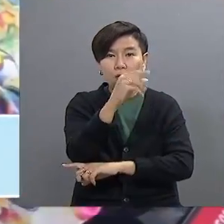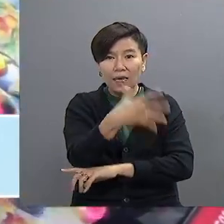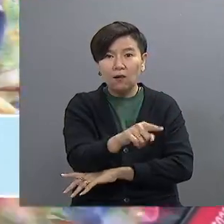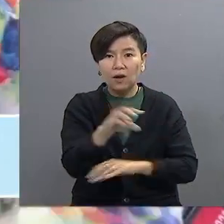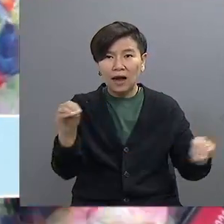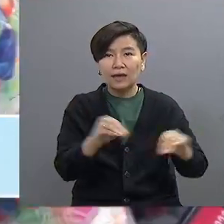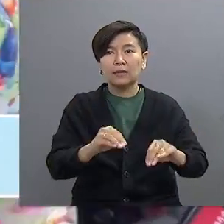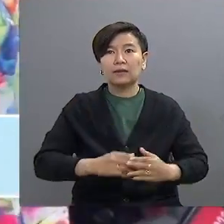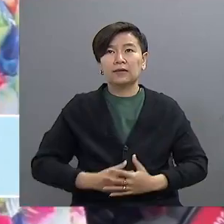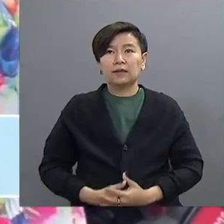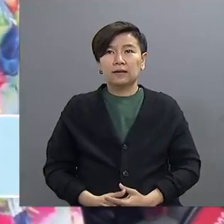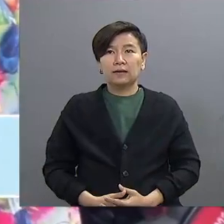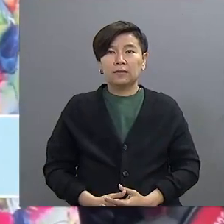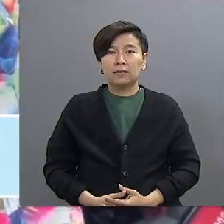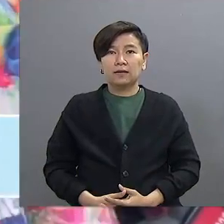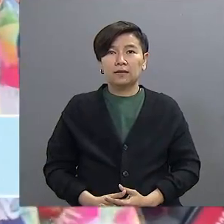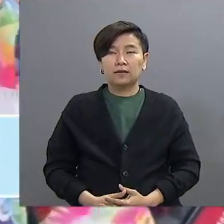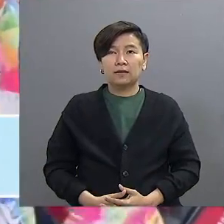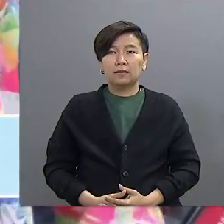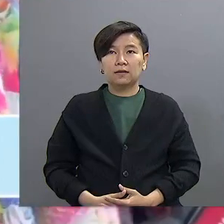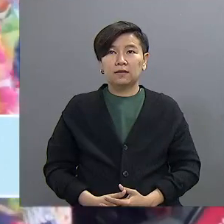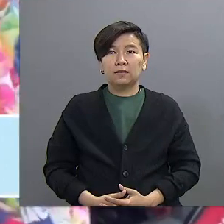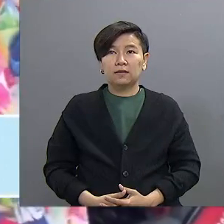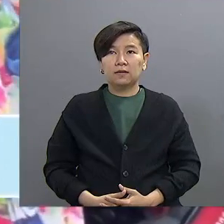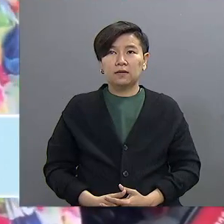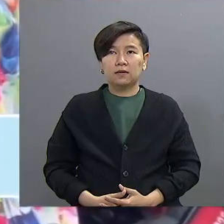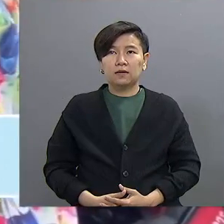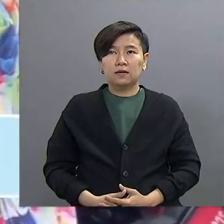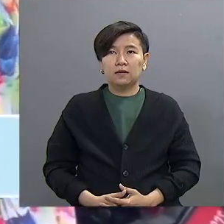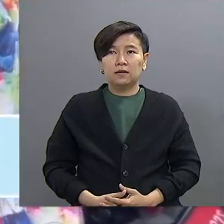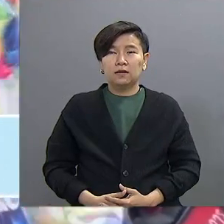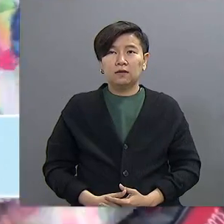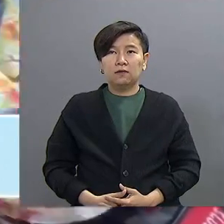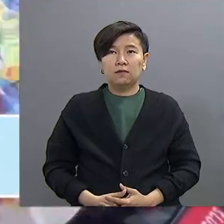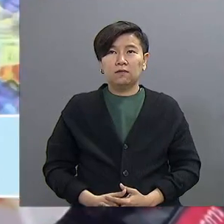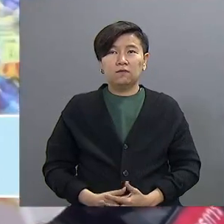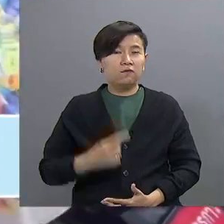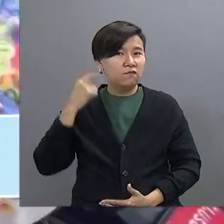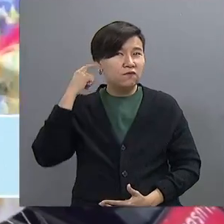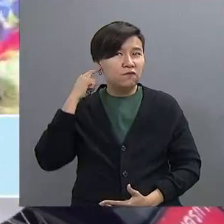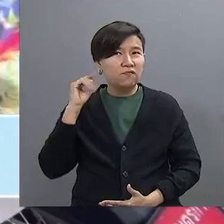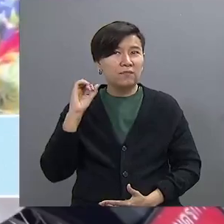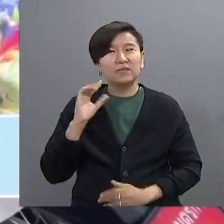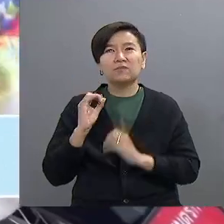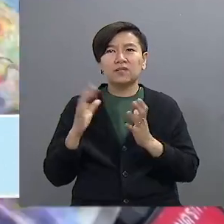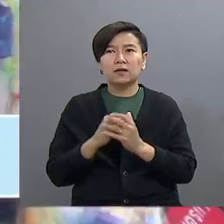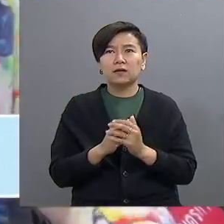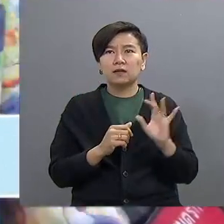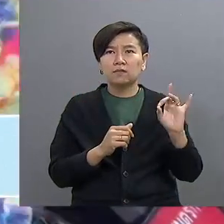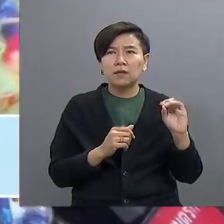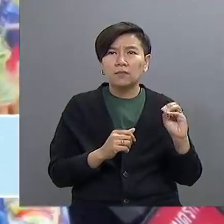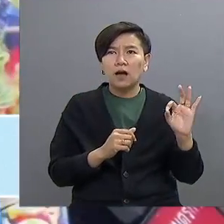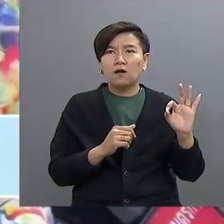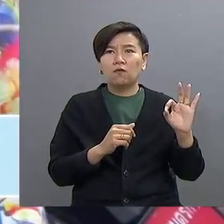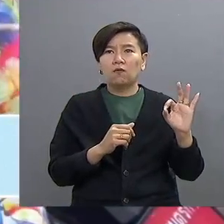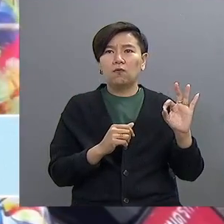43ประมาณนี้ได้80บาท43นี่ขึ้นมาลงแล้ว89พี่89 8เย็ดมาแล้วเหลือใบเดียวนะถ้า2